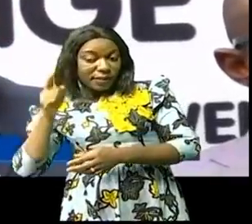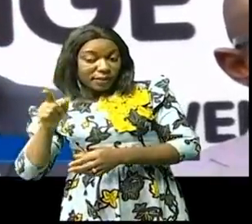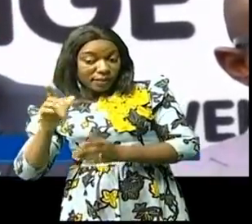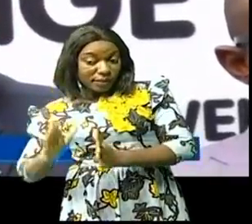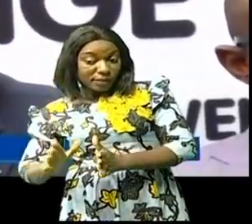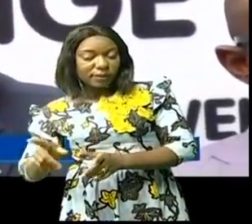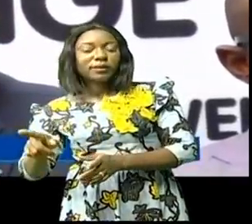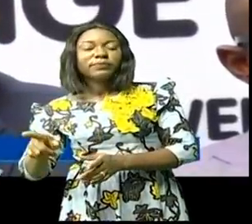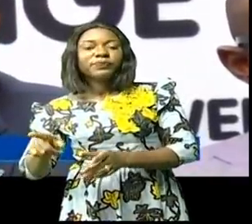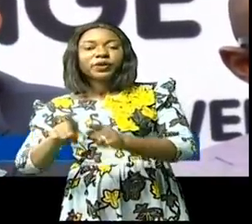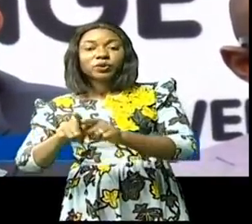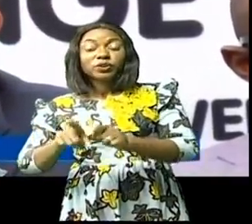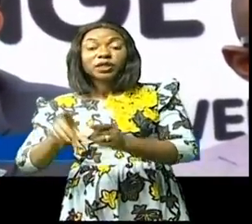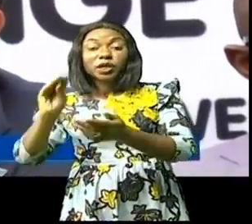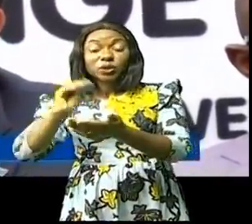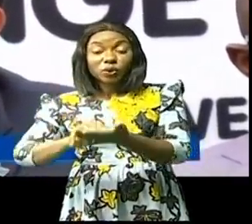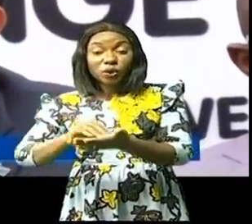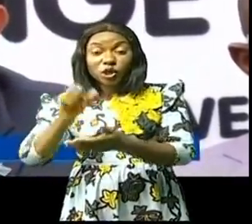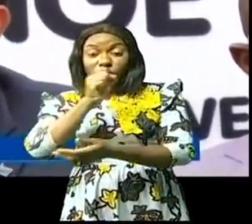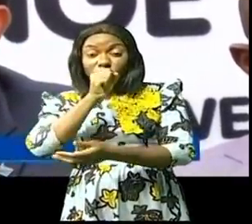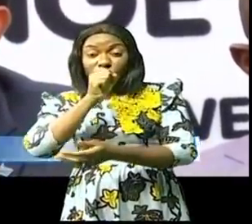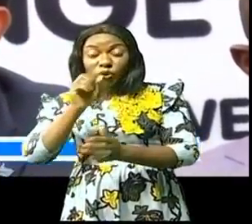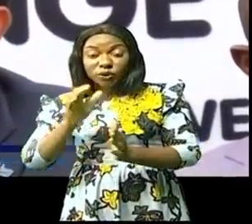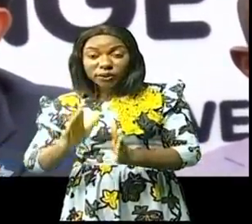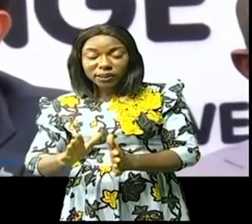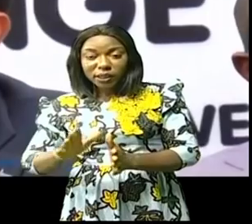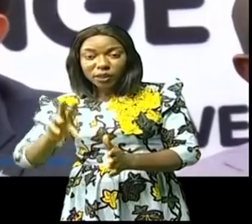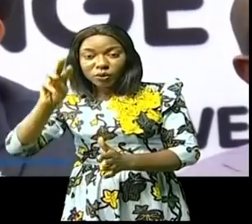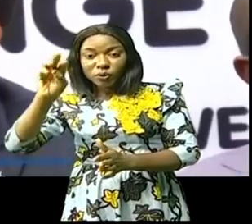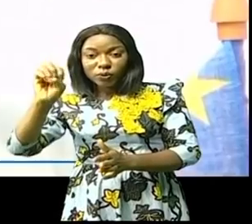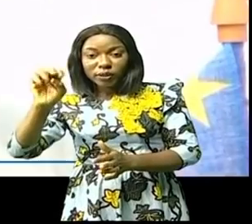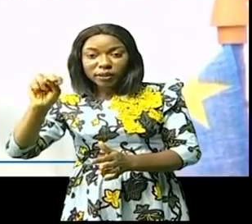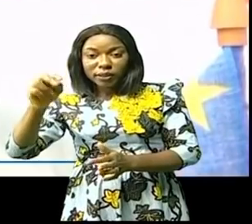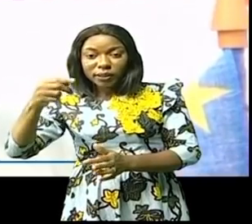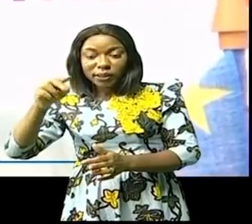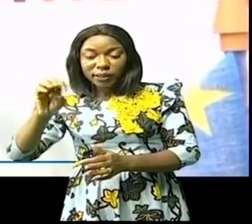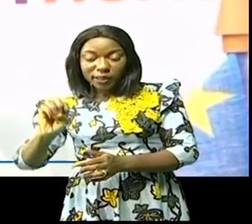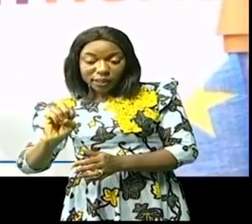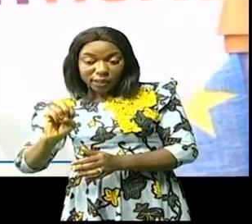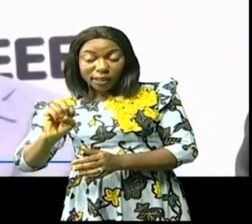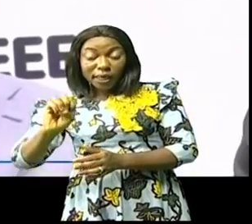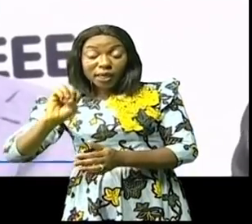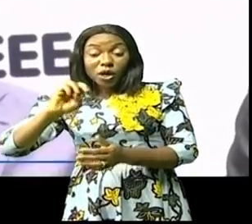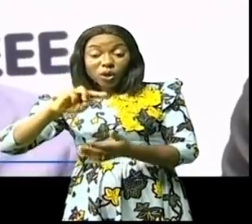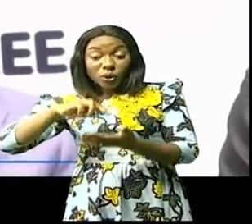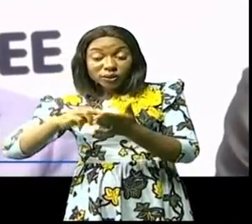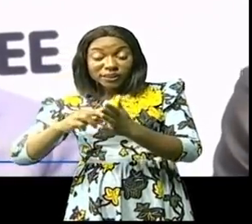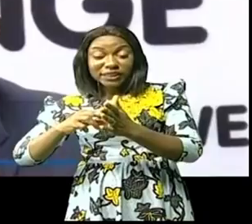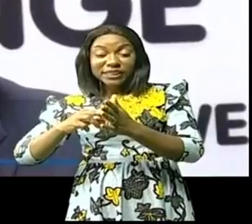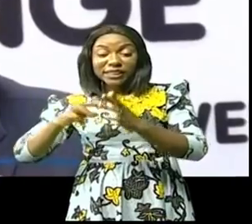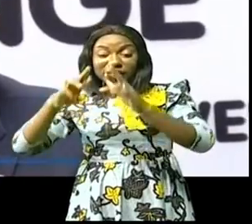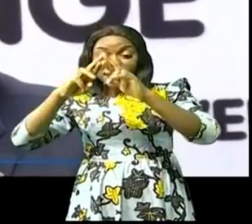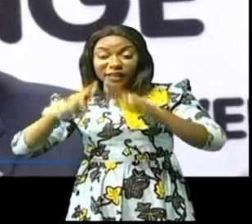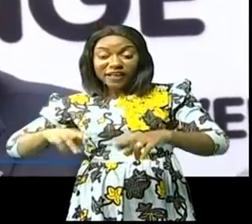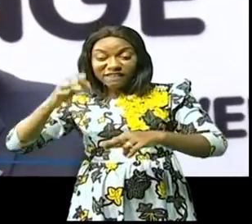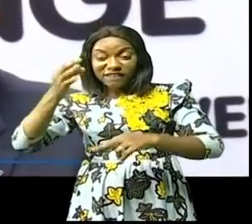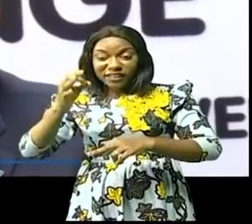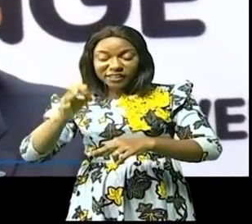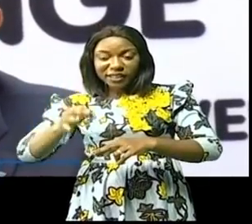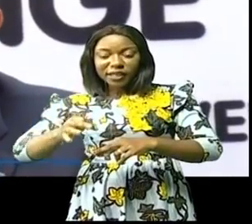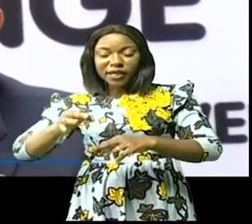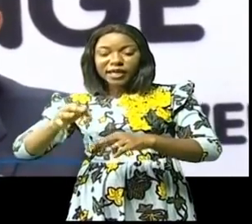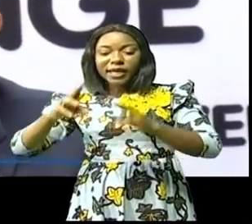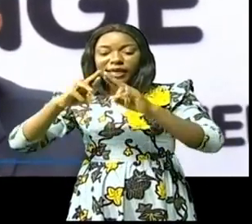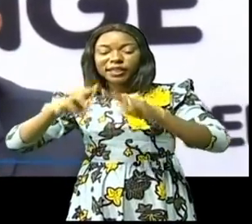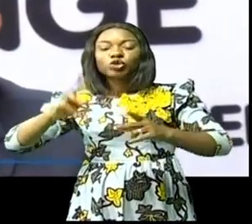juin. En effet, le concert Wenge s'accorde tout aussi bien dans notre slogan fort, Africell, le réseau du peuple, pour un concert